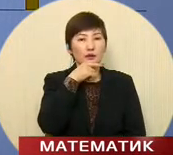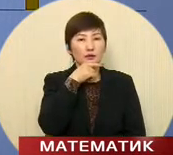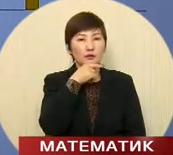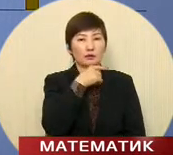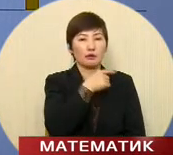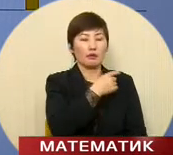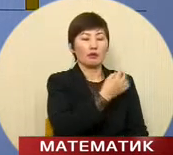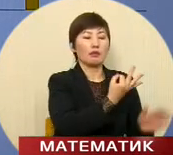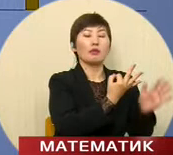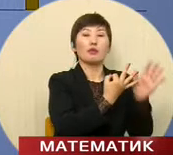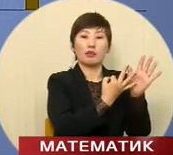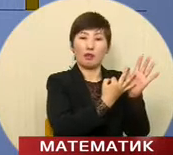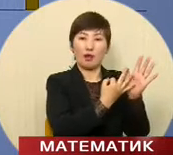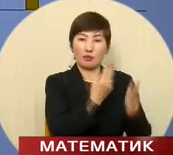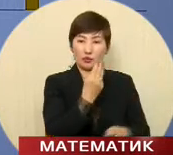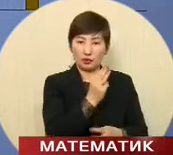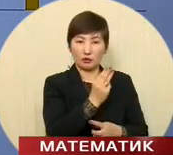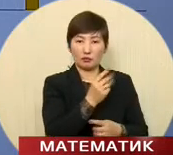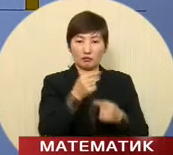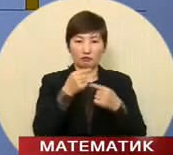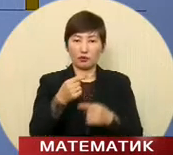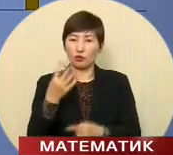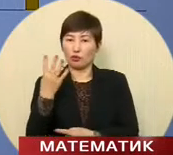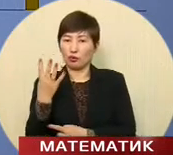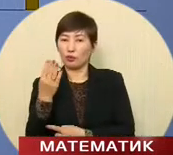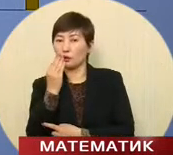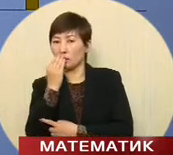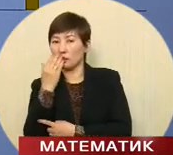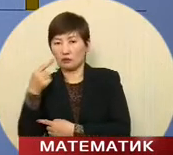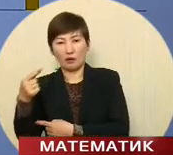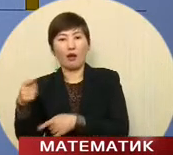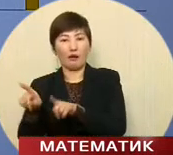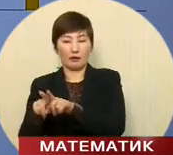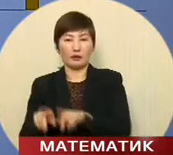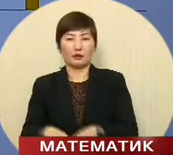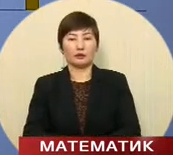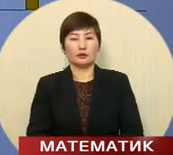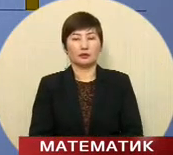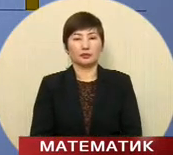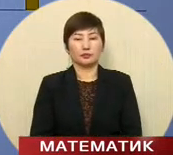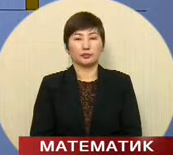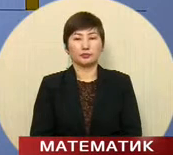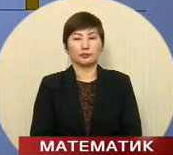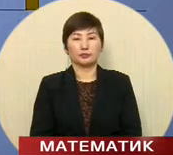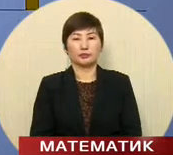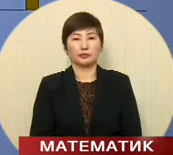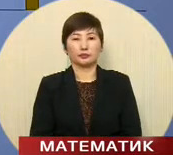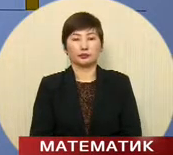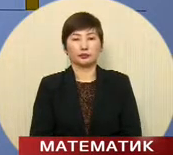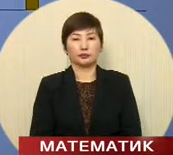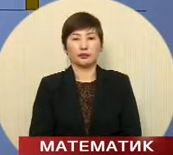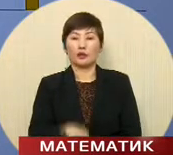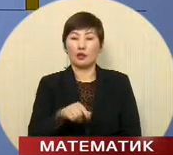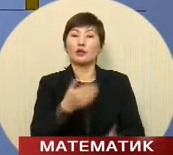маань 8 ширхэг байгаа учраас 4 цэцгийн зурагтай тэнцүү байх нэ. За ингээд